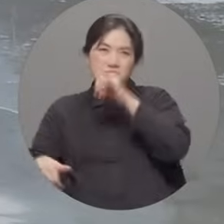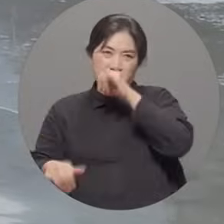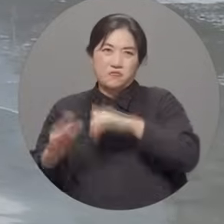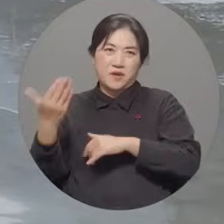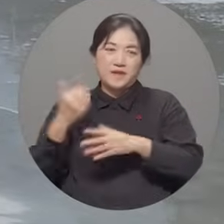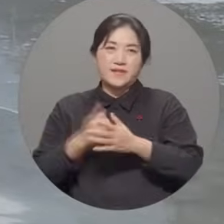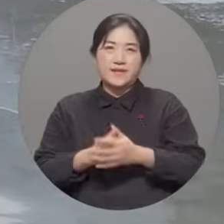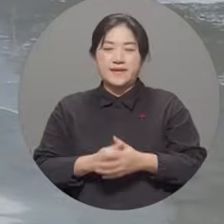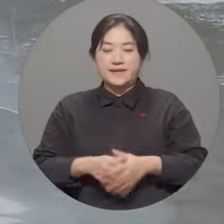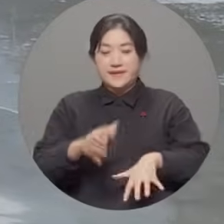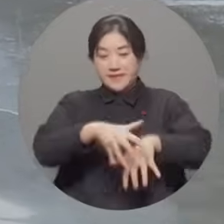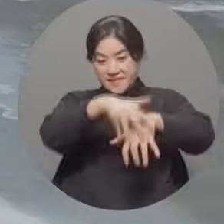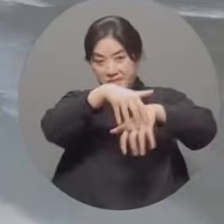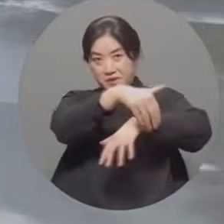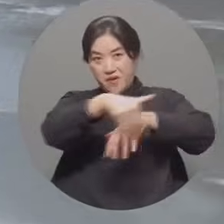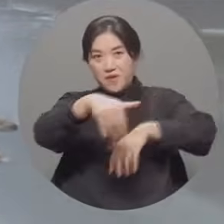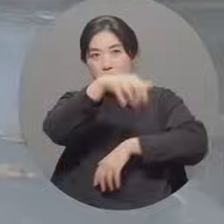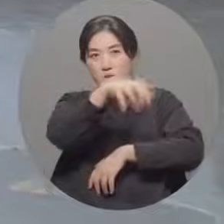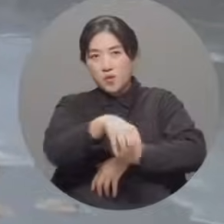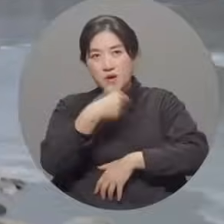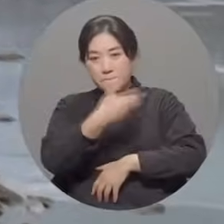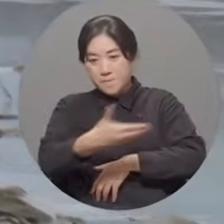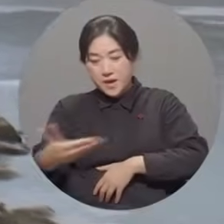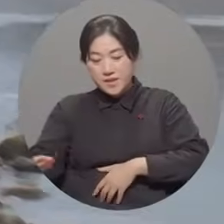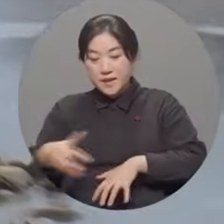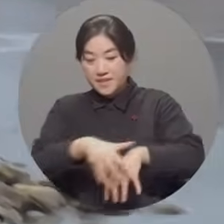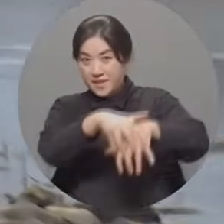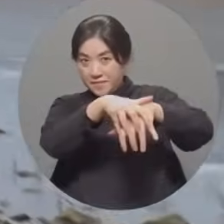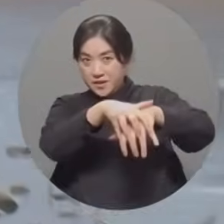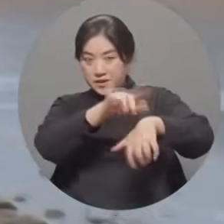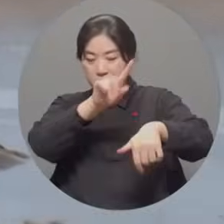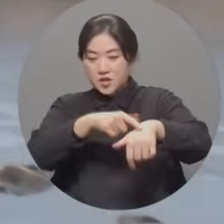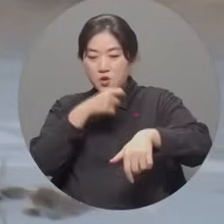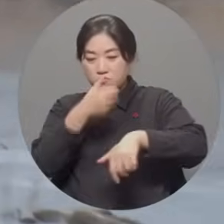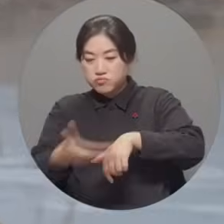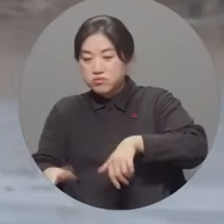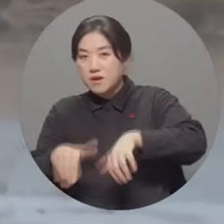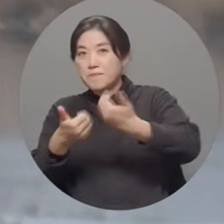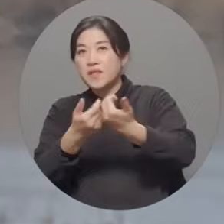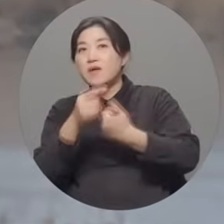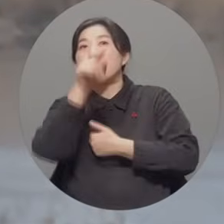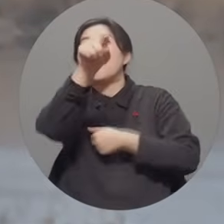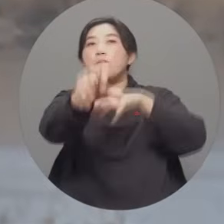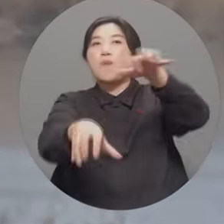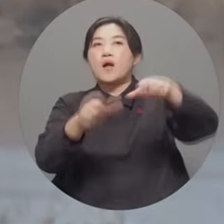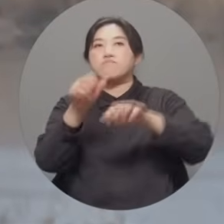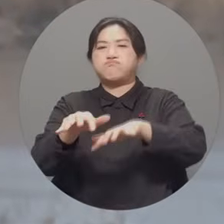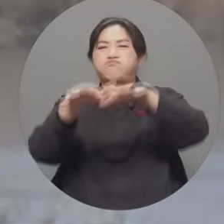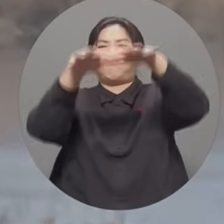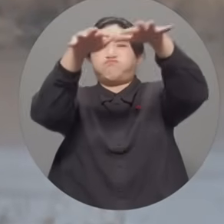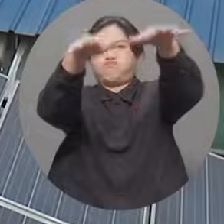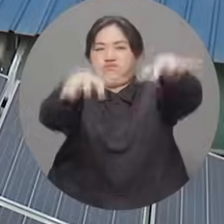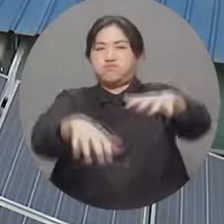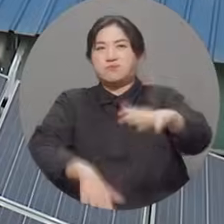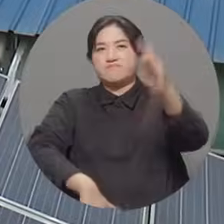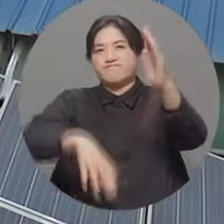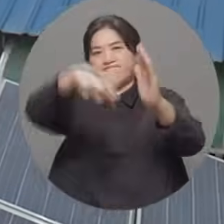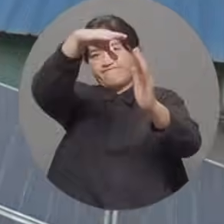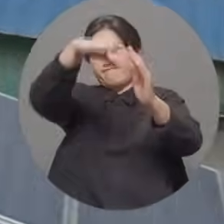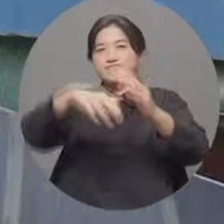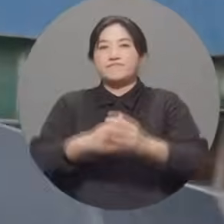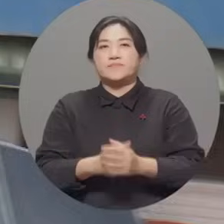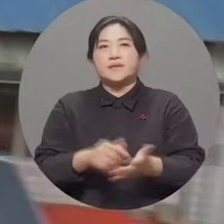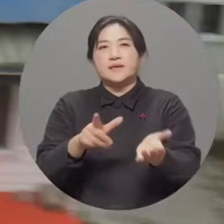댐 예정부지 인근 하천에 와 있는데요. 댐이 놓이면 물이 흐르는 반대편에 있는 저 마을은 물에 잠기게 됩니다.